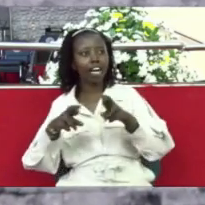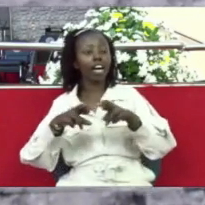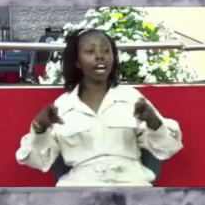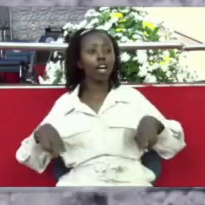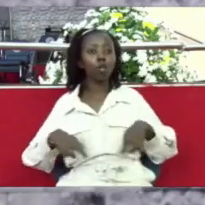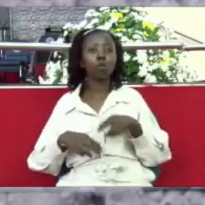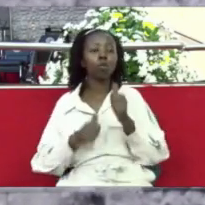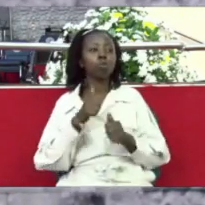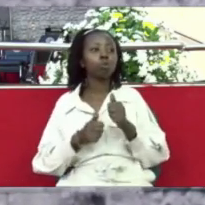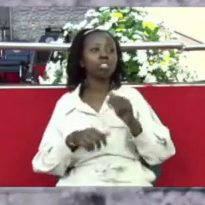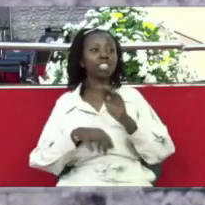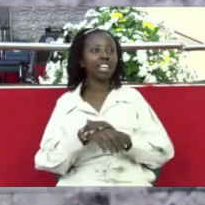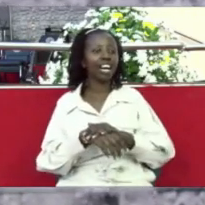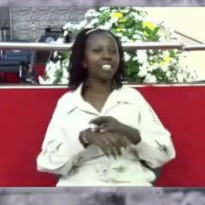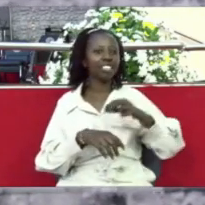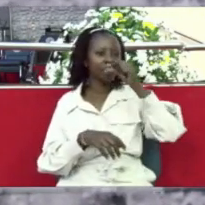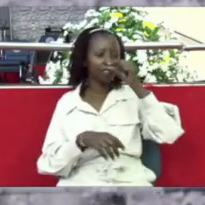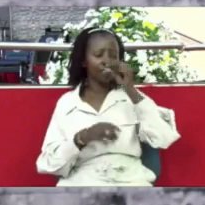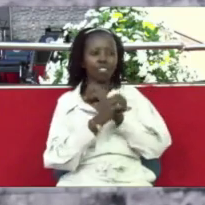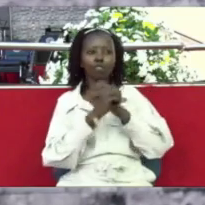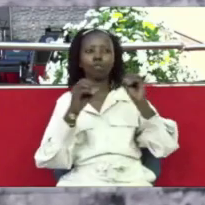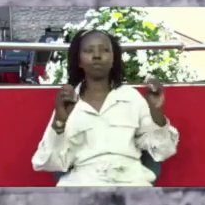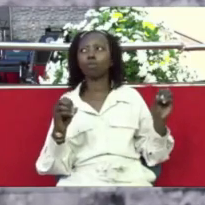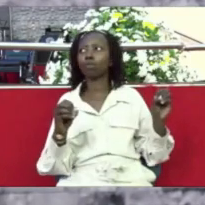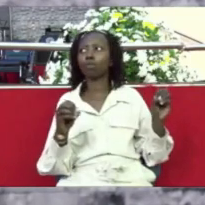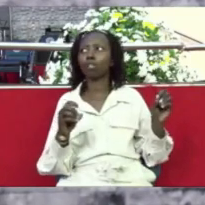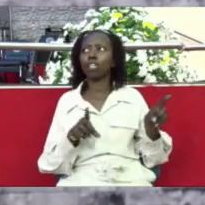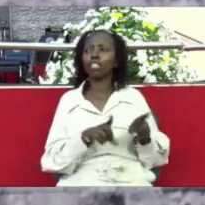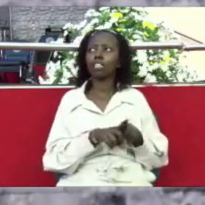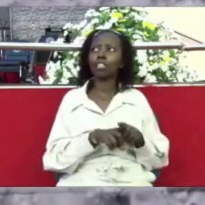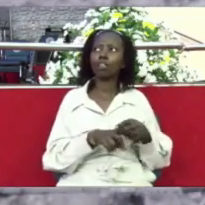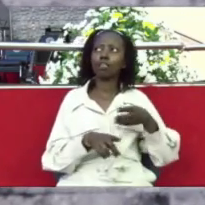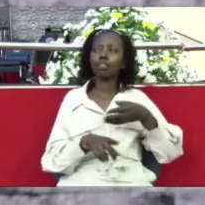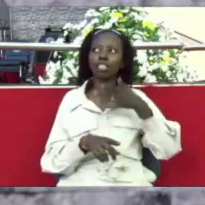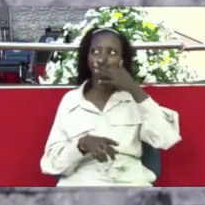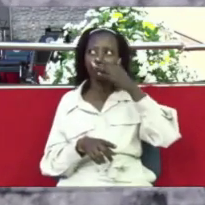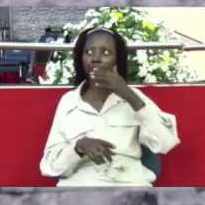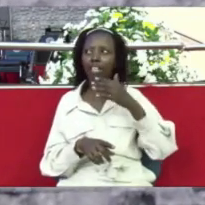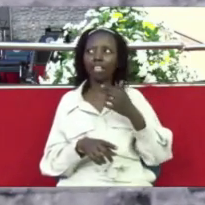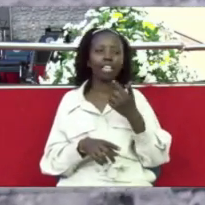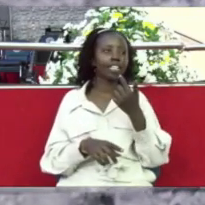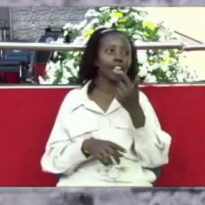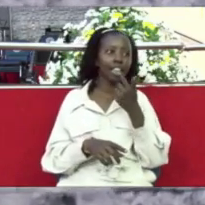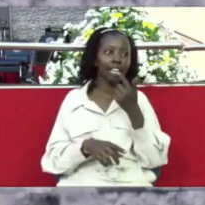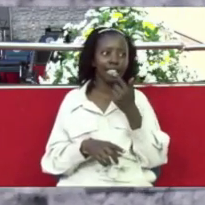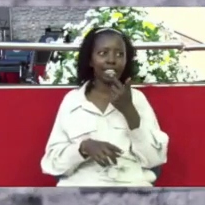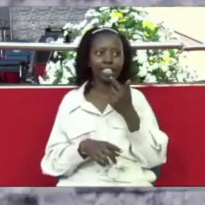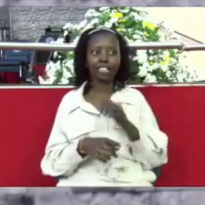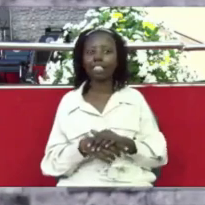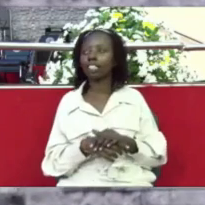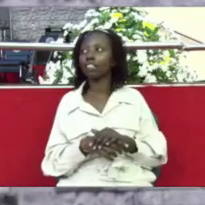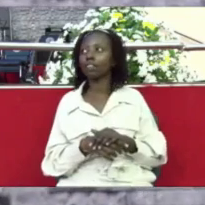bado ningeliona. And the smell and the taste and the feeling of it. Bado ningehisi ile